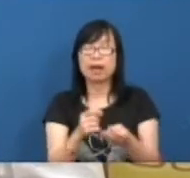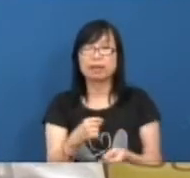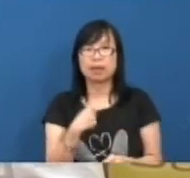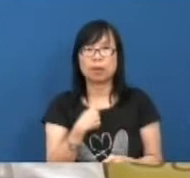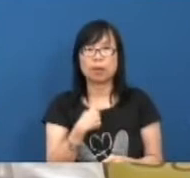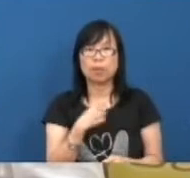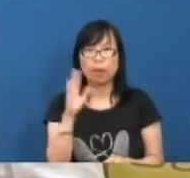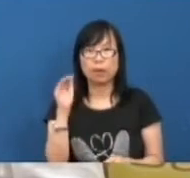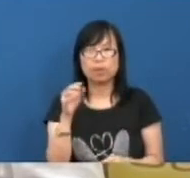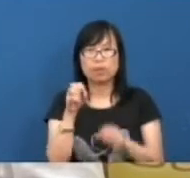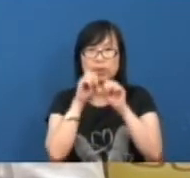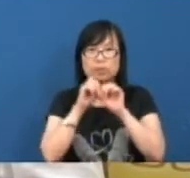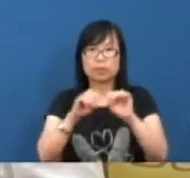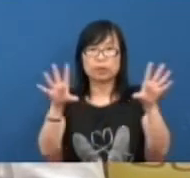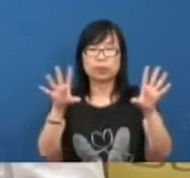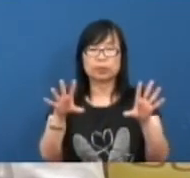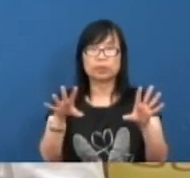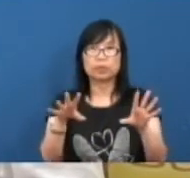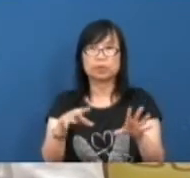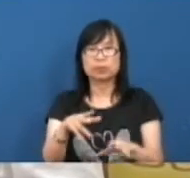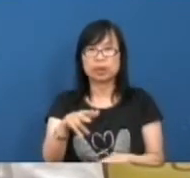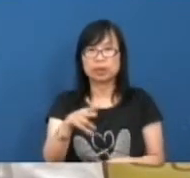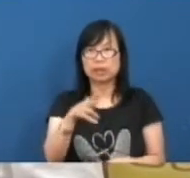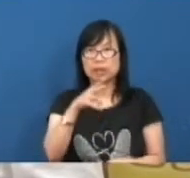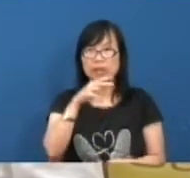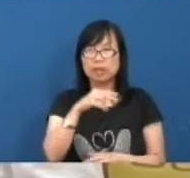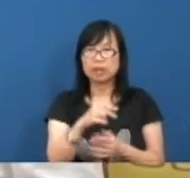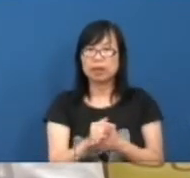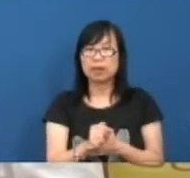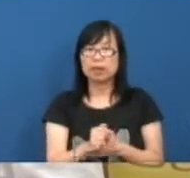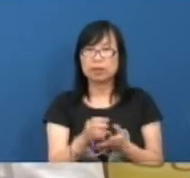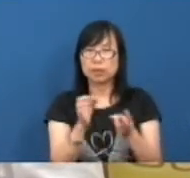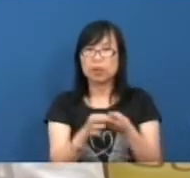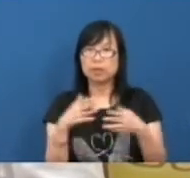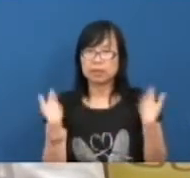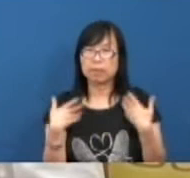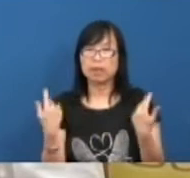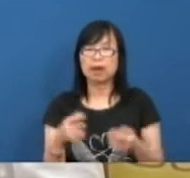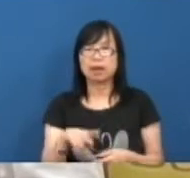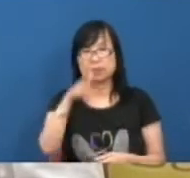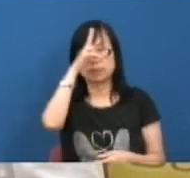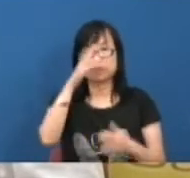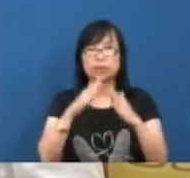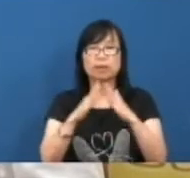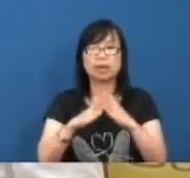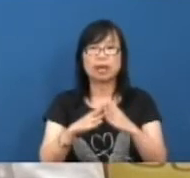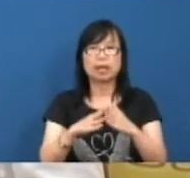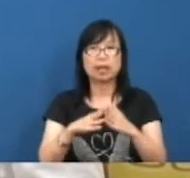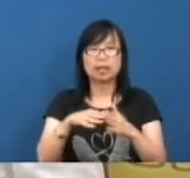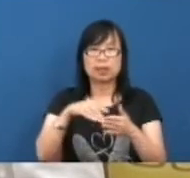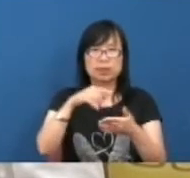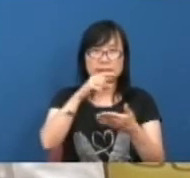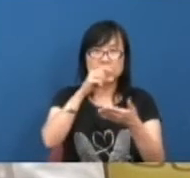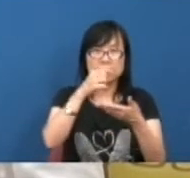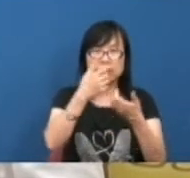能推出居屋嘅話，當然開心啦。但係公屋方面嗰啲資產限額啊，或者各其他方面，其實